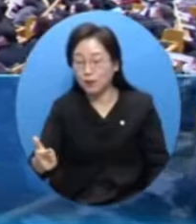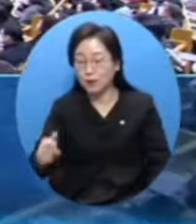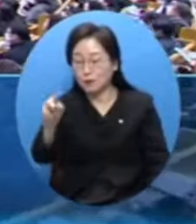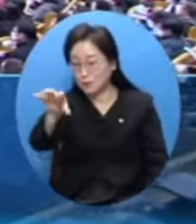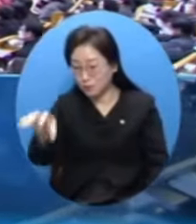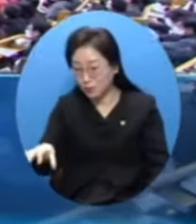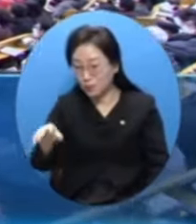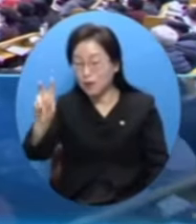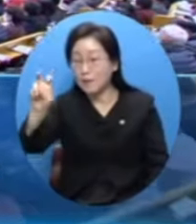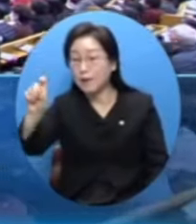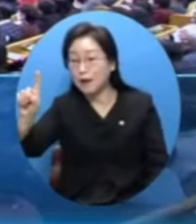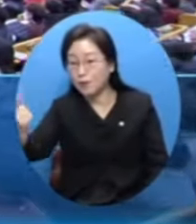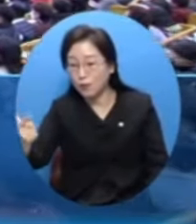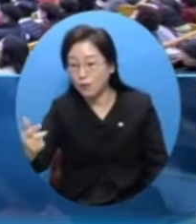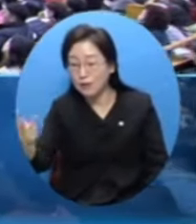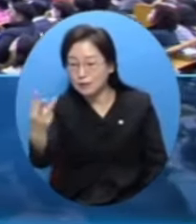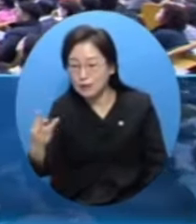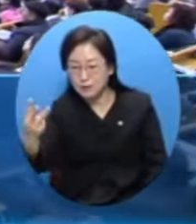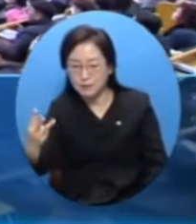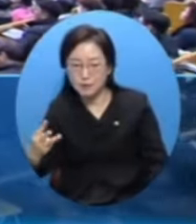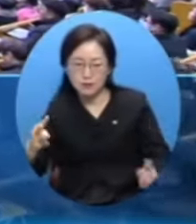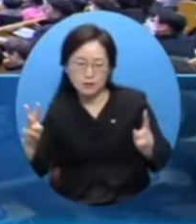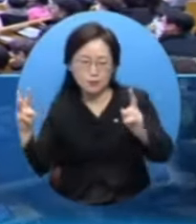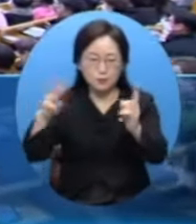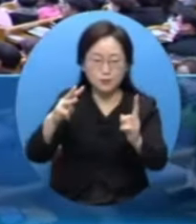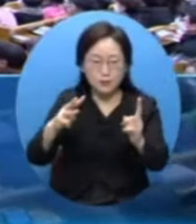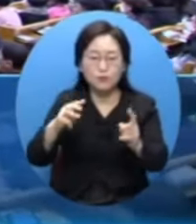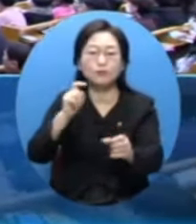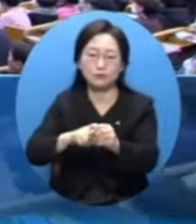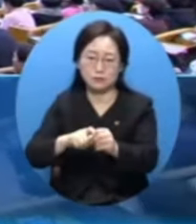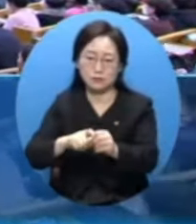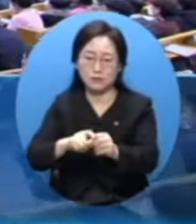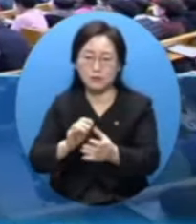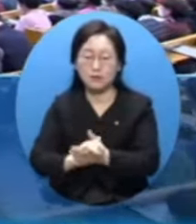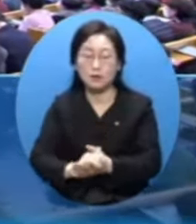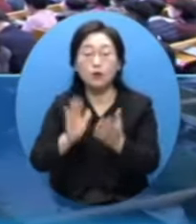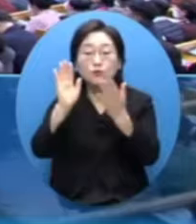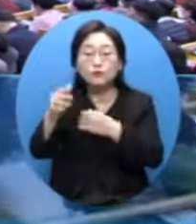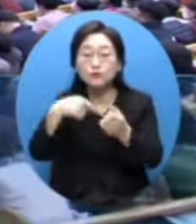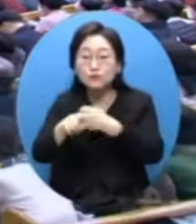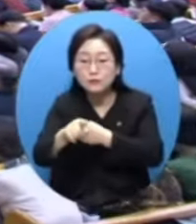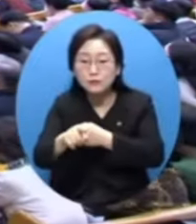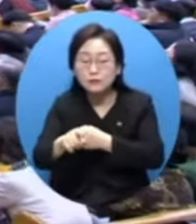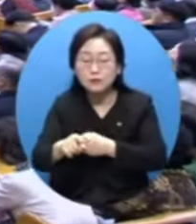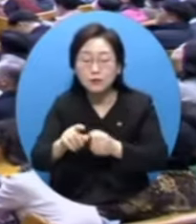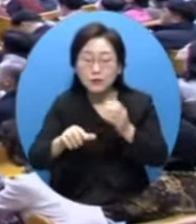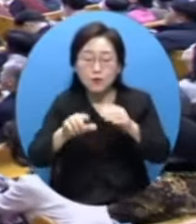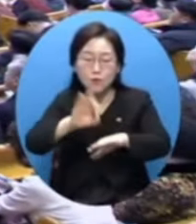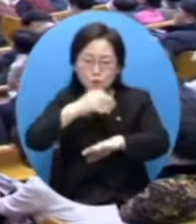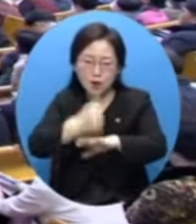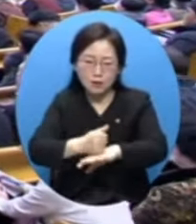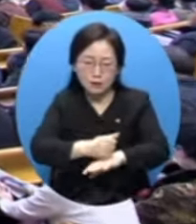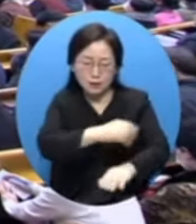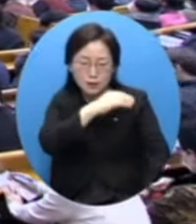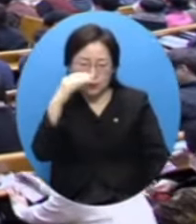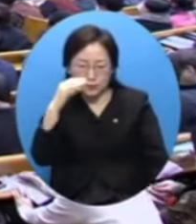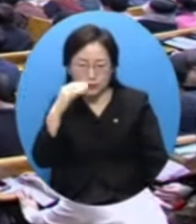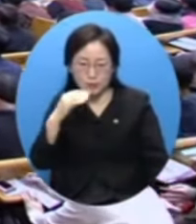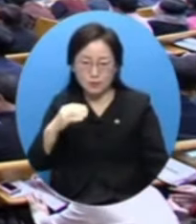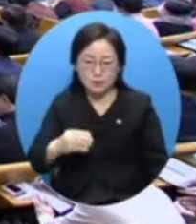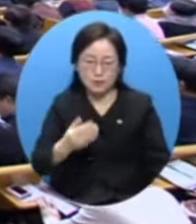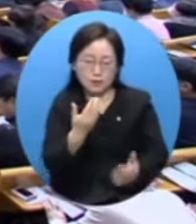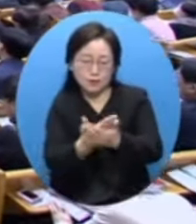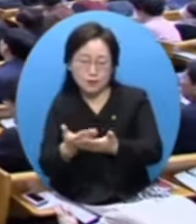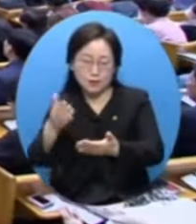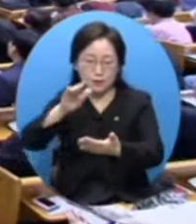와서 여호사밧을 치고자 한지라. 그래서 그 후에라는 말은 유다 왕국이 스스로 개혁하고 크게 풍한 후에 이러한